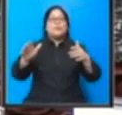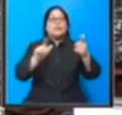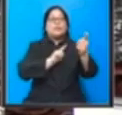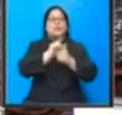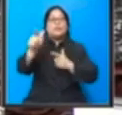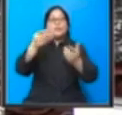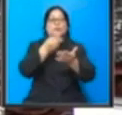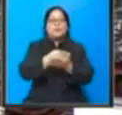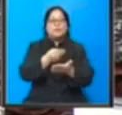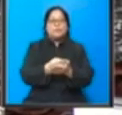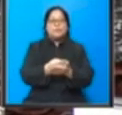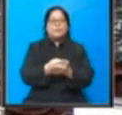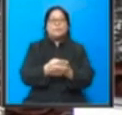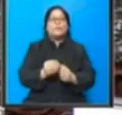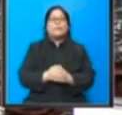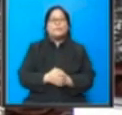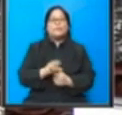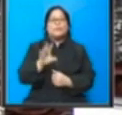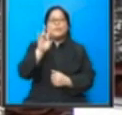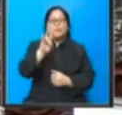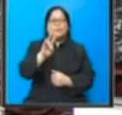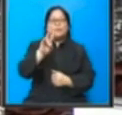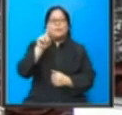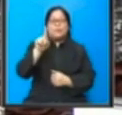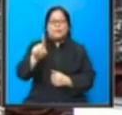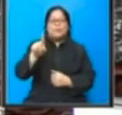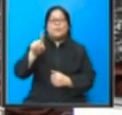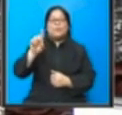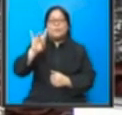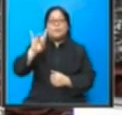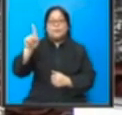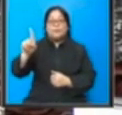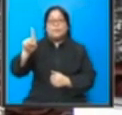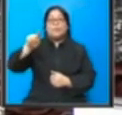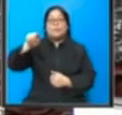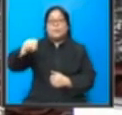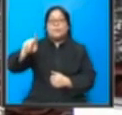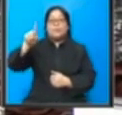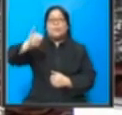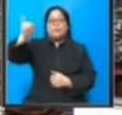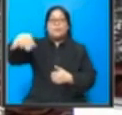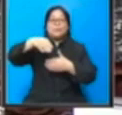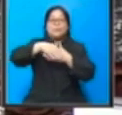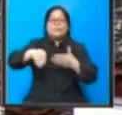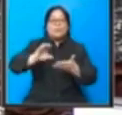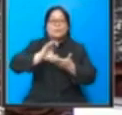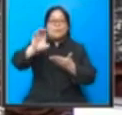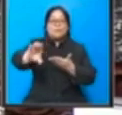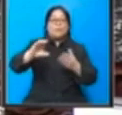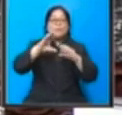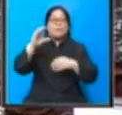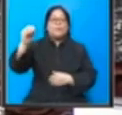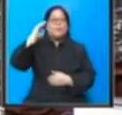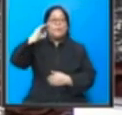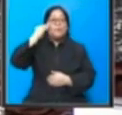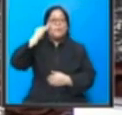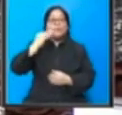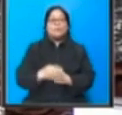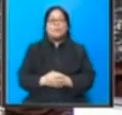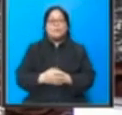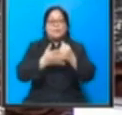meluluskan peruntukan sebanyak 781 poin satu juta Ringgit kepada syari'at Bumiputera